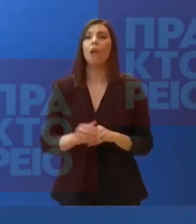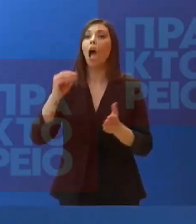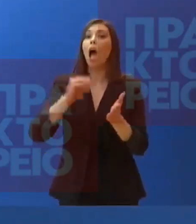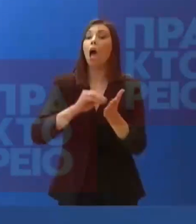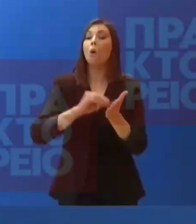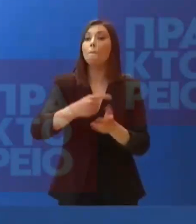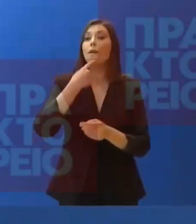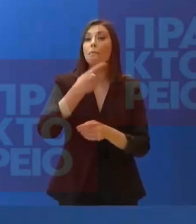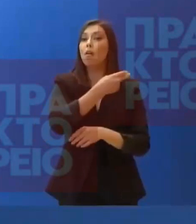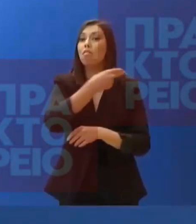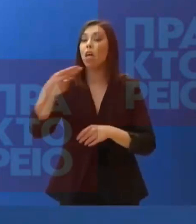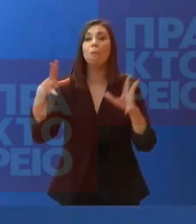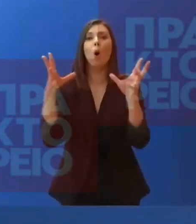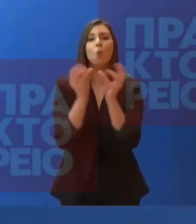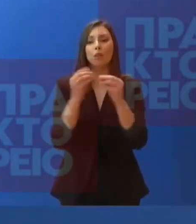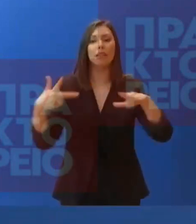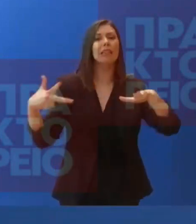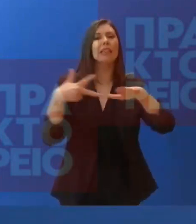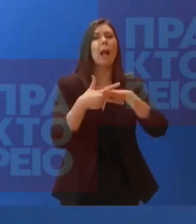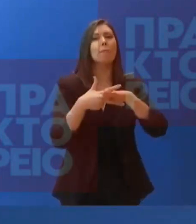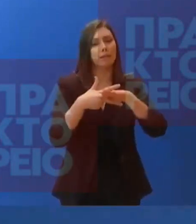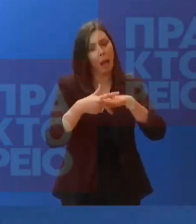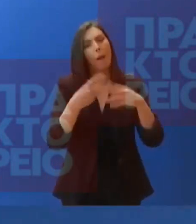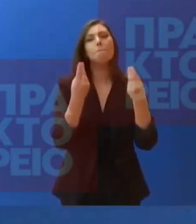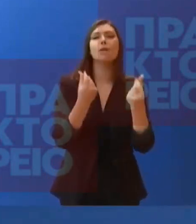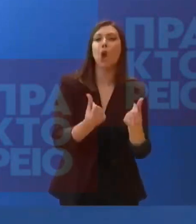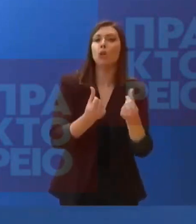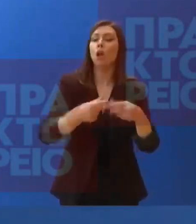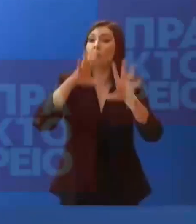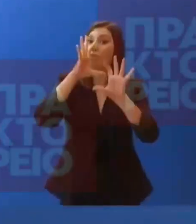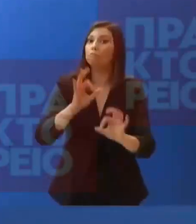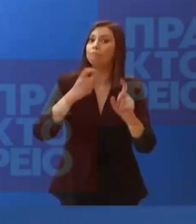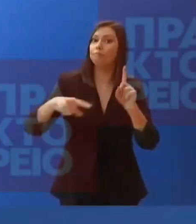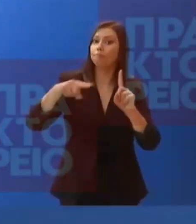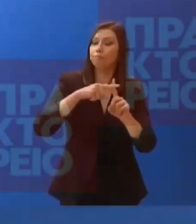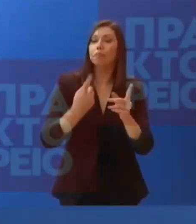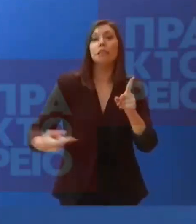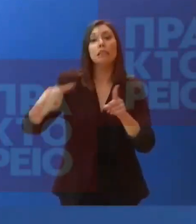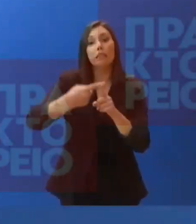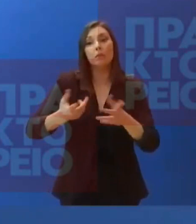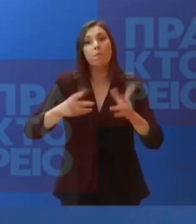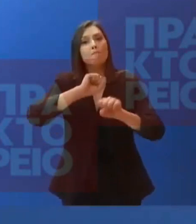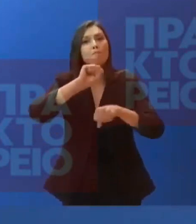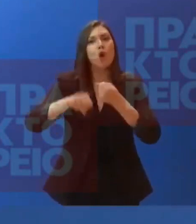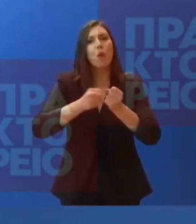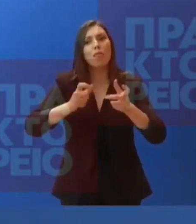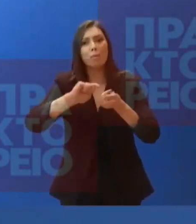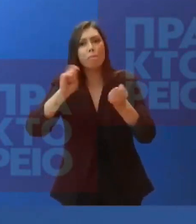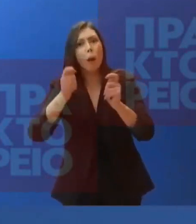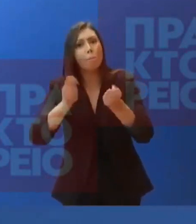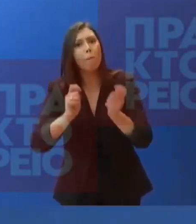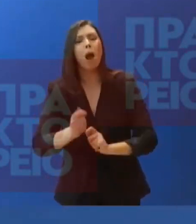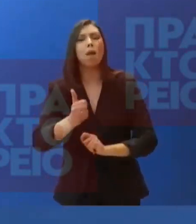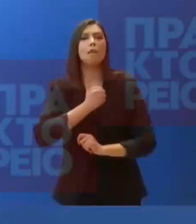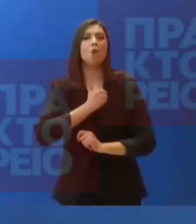ζητημάτων ποιότητας ενεργητικού του τραπεζικού τομέα, καθώς και τις προσπάθειες για νέα όθηση στο πρόγραμμα ιδιωτικοποίησεων.